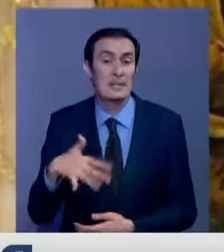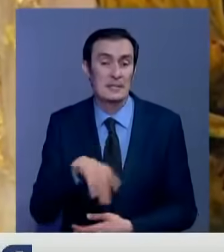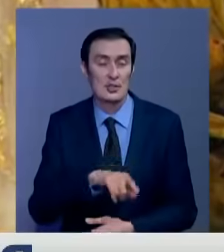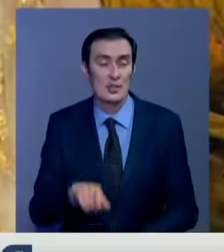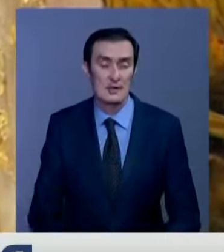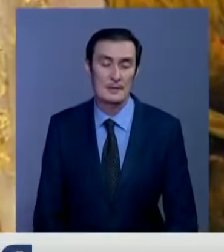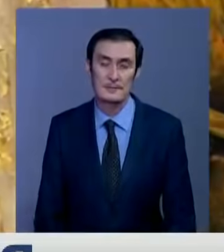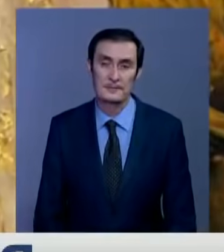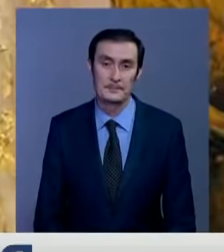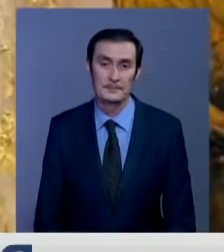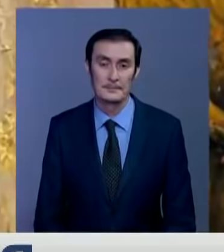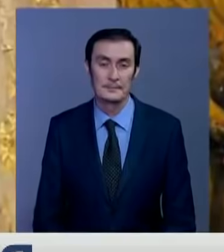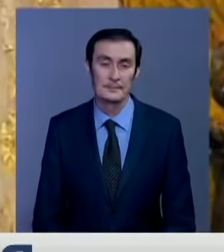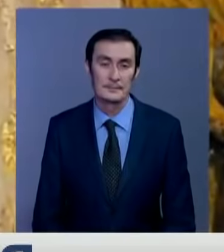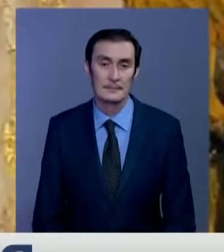человек.